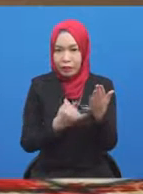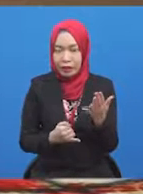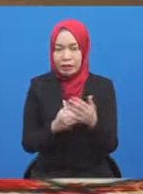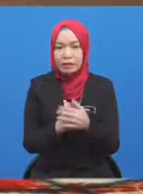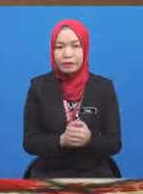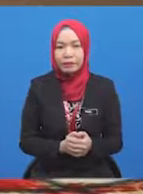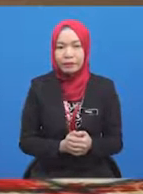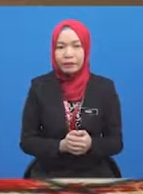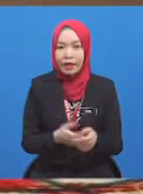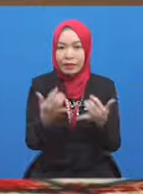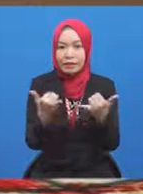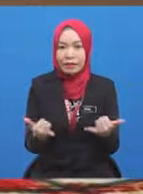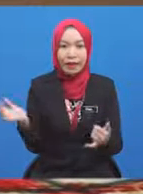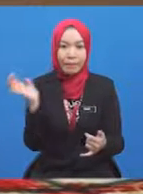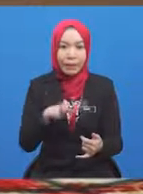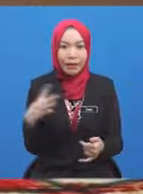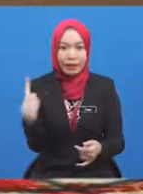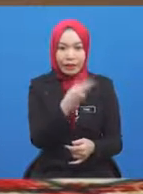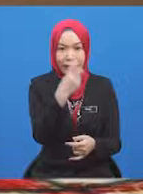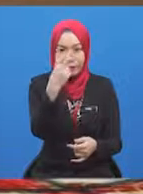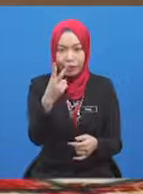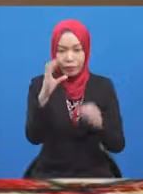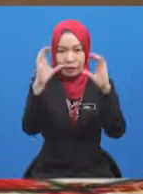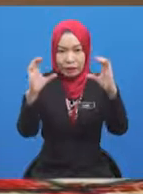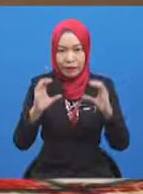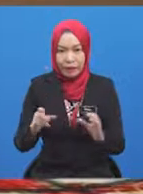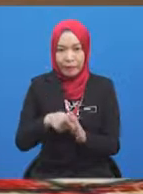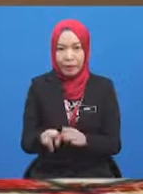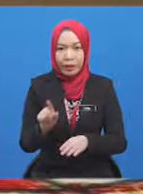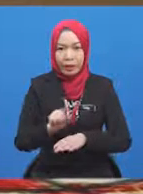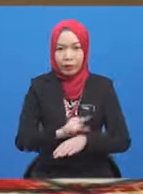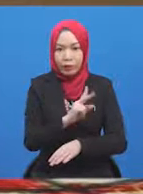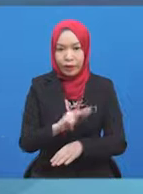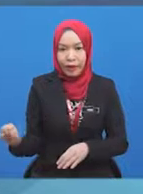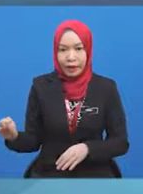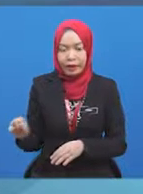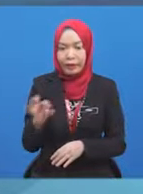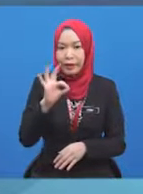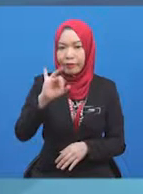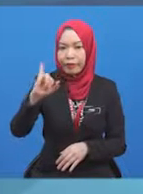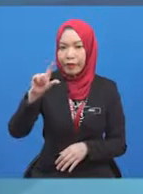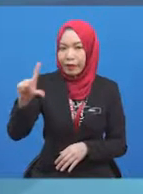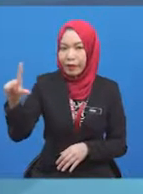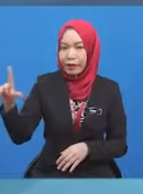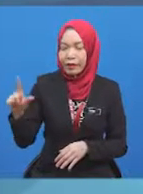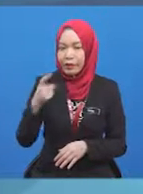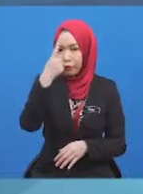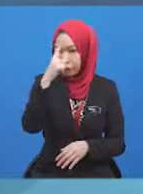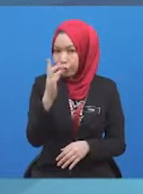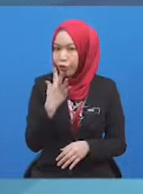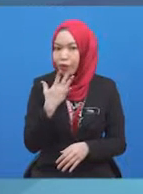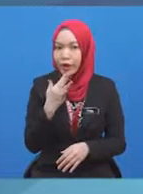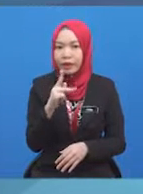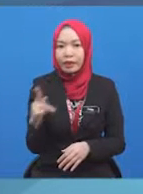Sekarang, mari kita lihat cara penggunaan fill dalam video ini. Untuk mewarnakan